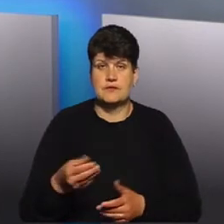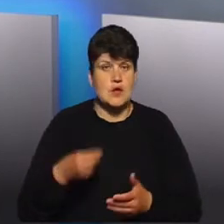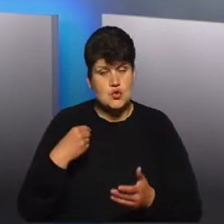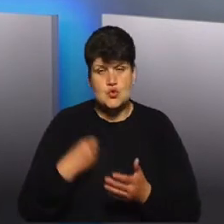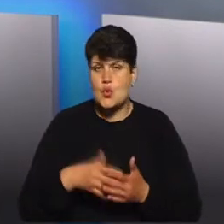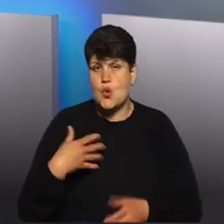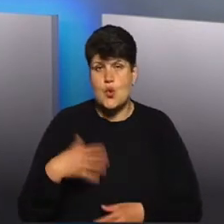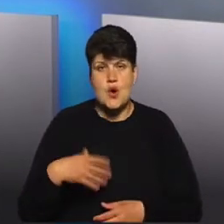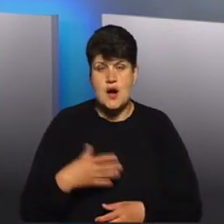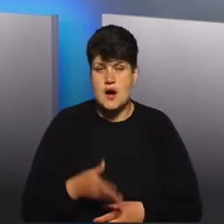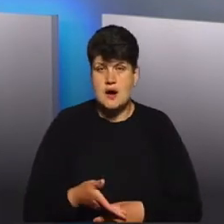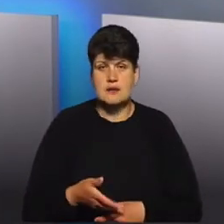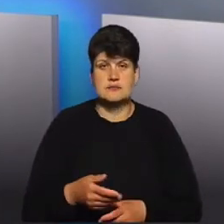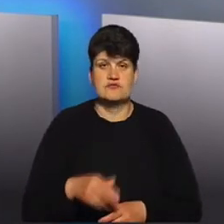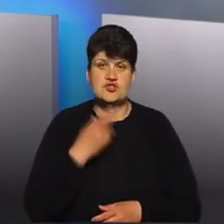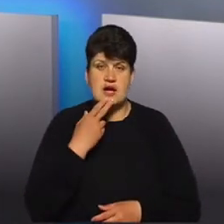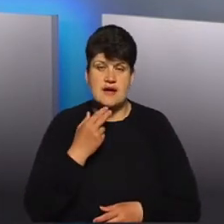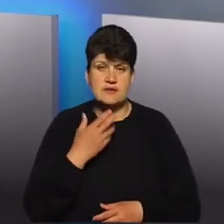минулим роком, але